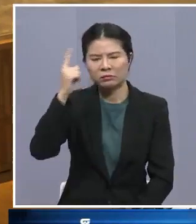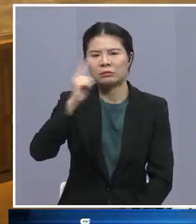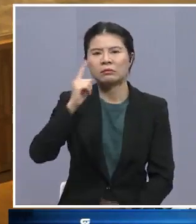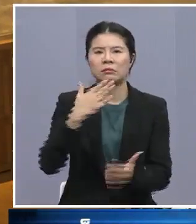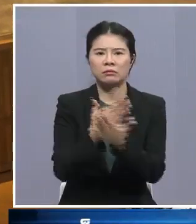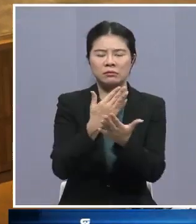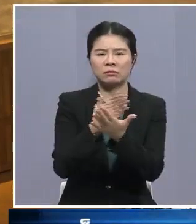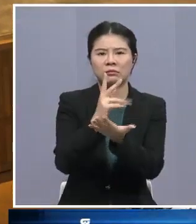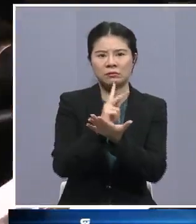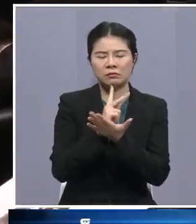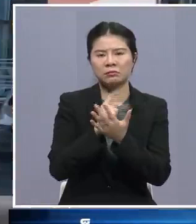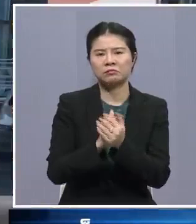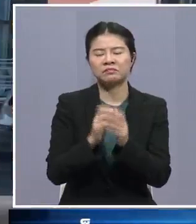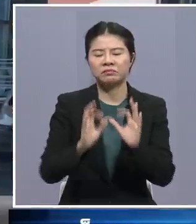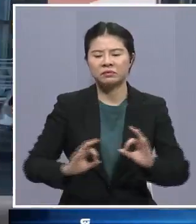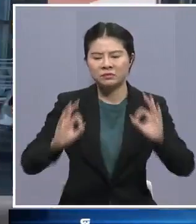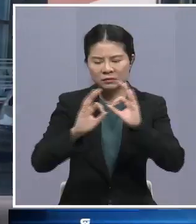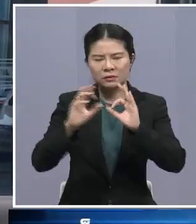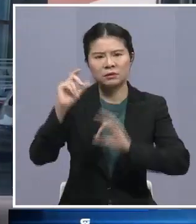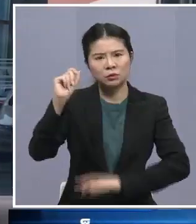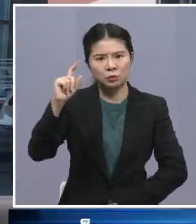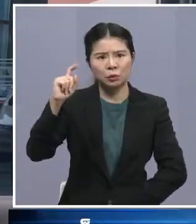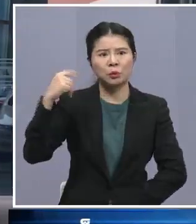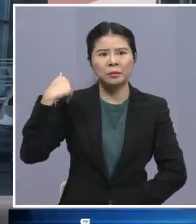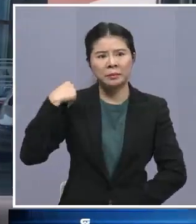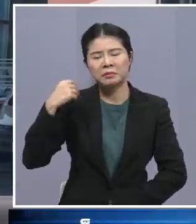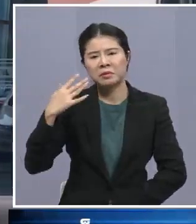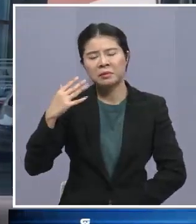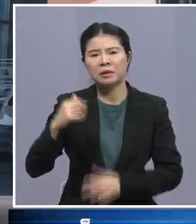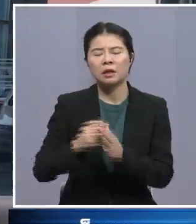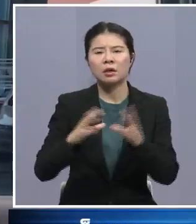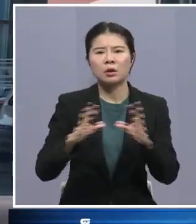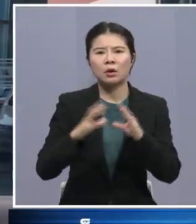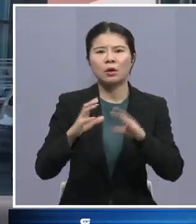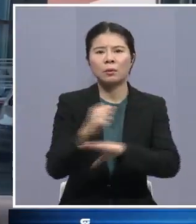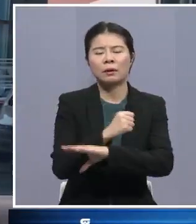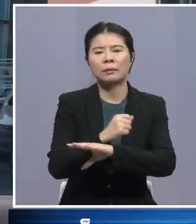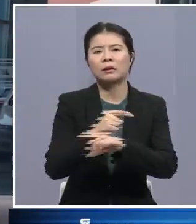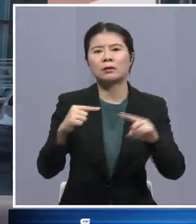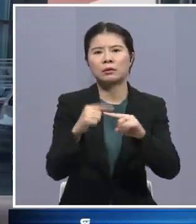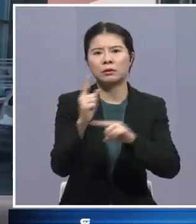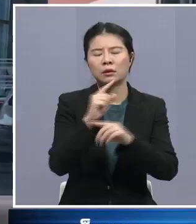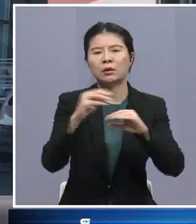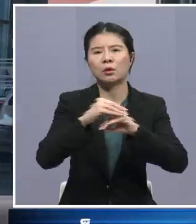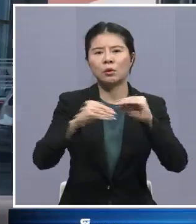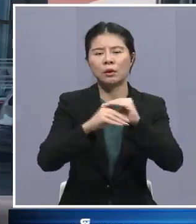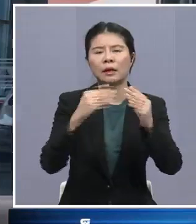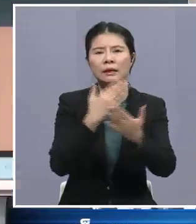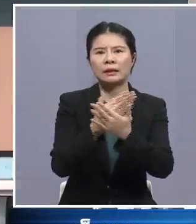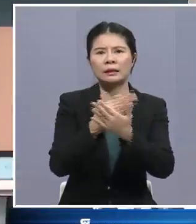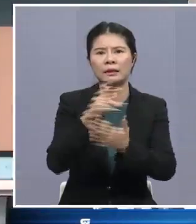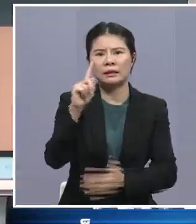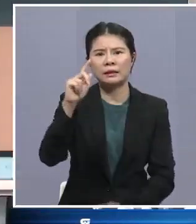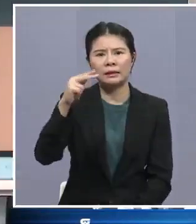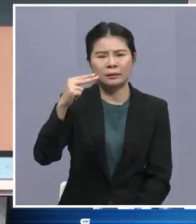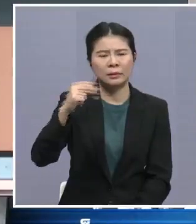กู้ที่ว่าเนี่ยมันมีความจำเป็นเร่งด่วนหรือไม่อย่างเวลาเนี้ยนักการเมืองฝ่ายค้านก็ออกโรงดักคอแล้วว่าโครงการจิอ wallet 10,000บาทมันขัด